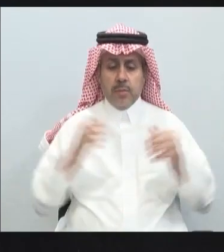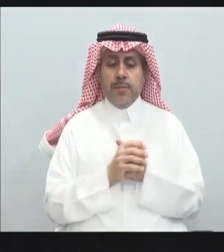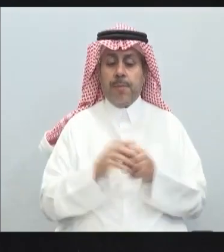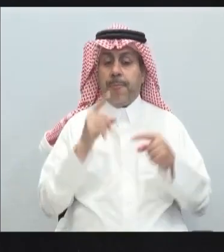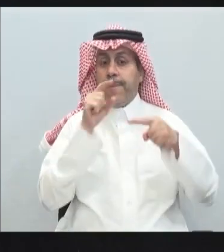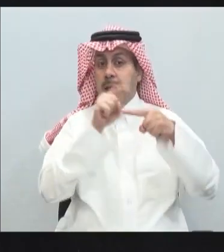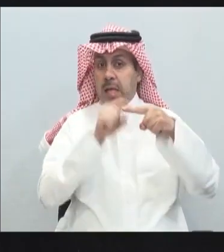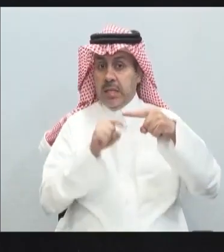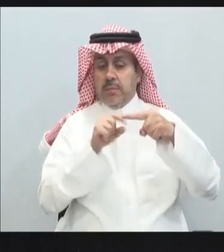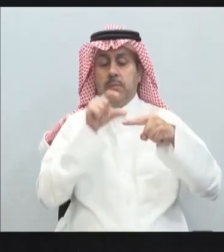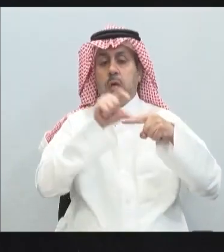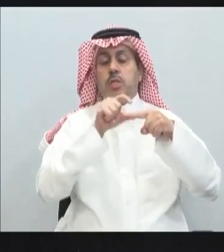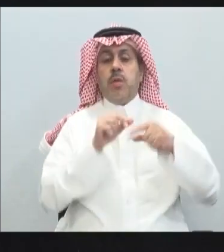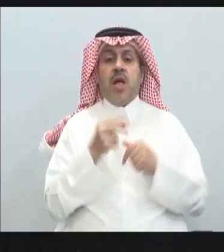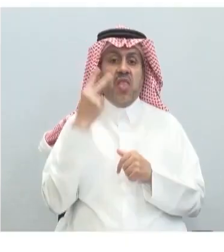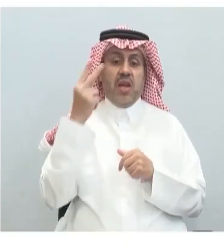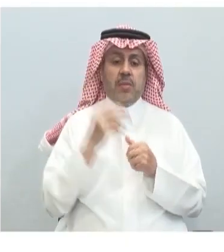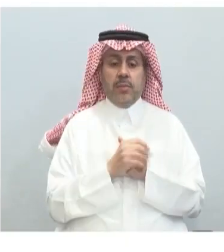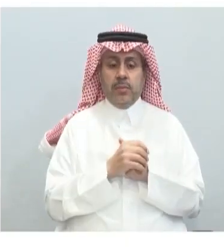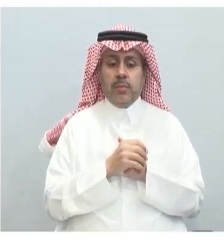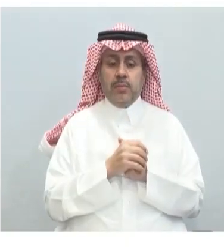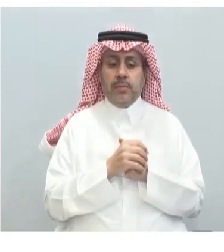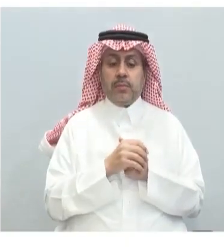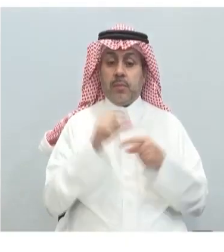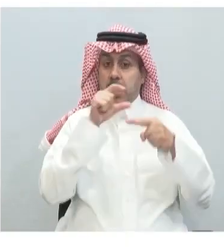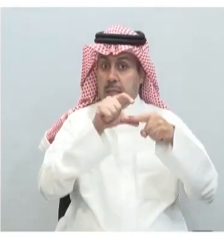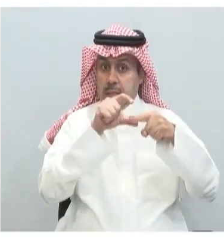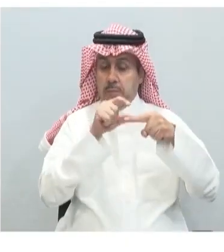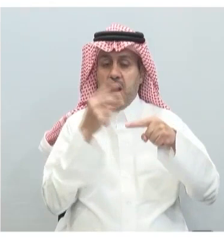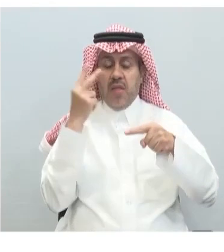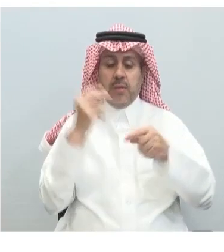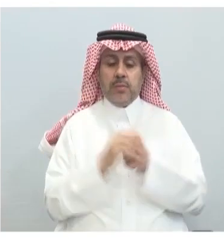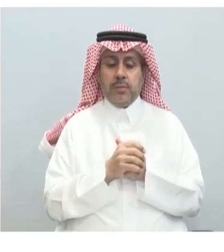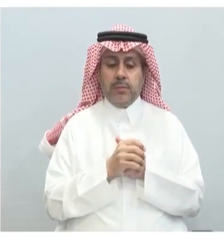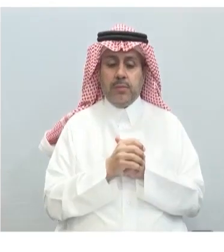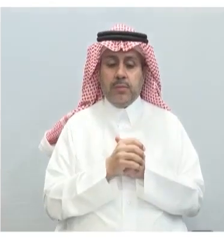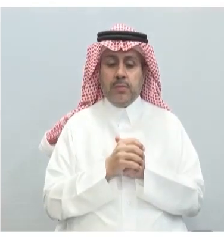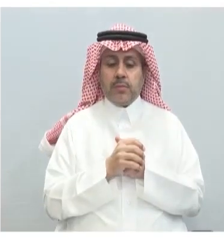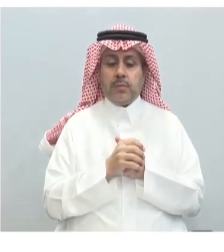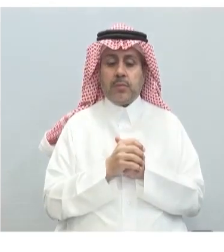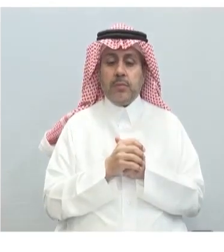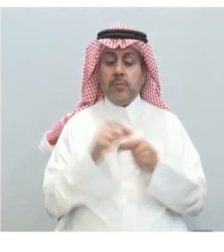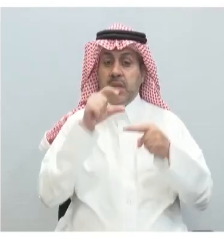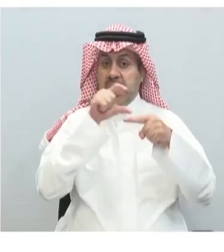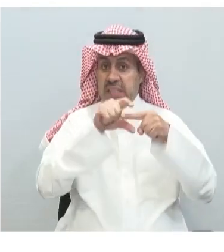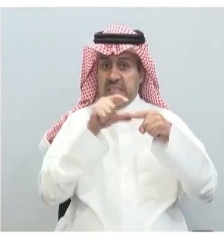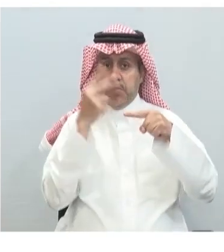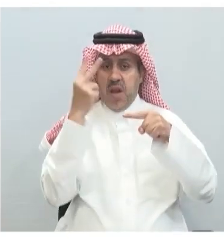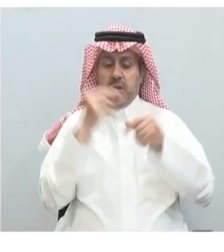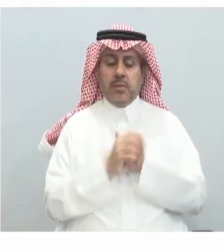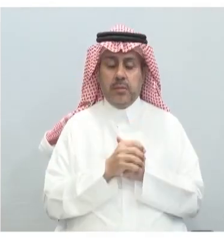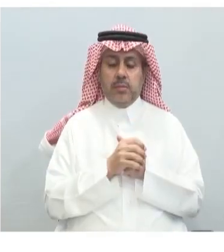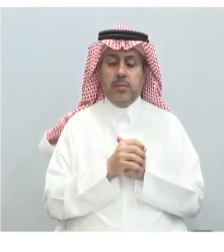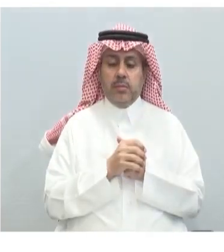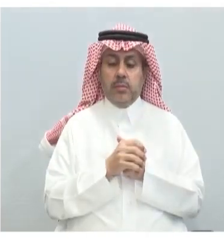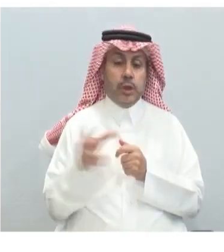بالقسمه على ا اذا نقوم بقسمه المعادله كلها حتى حراره التكوين ستكون بالقسمه على اثنين